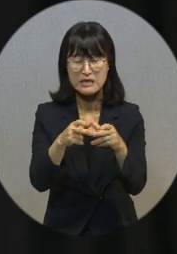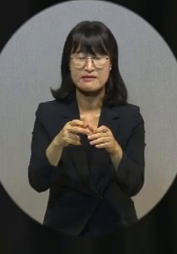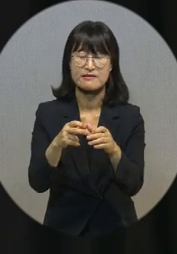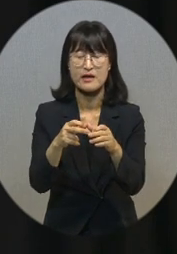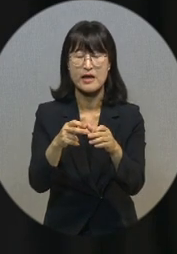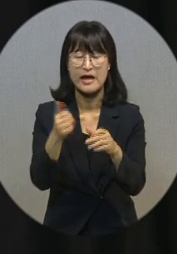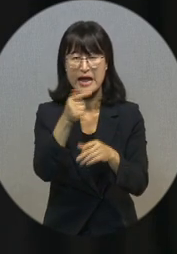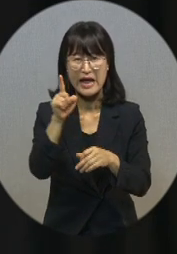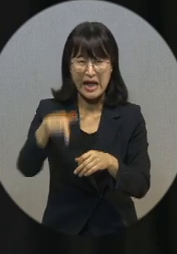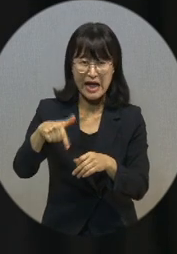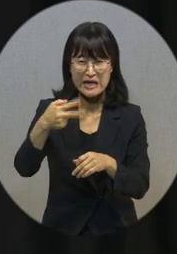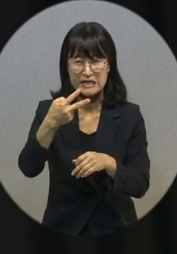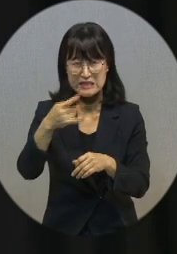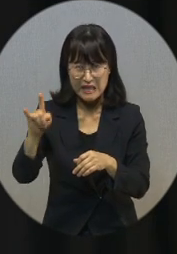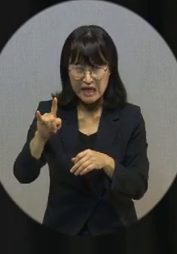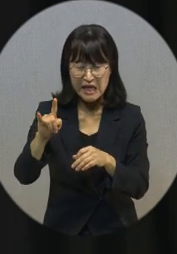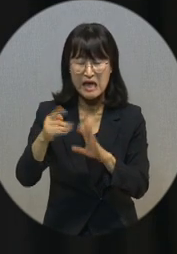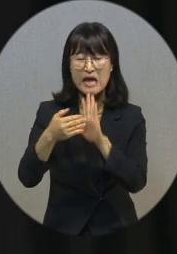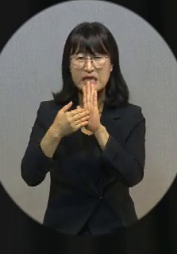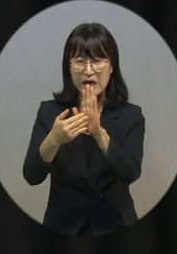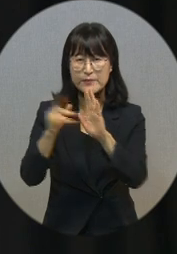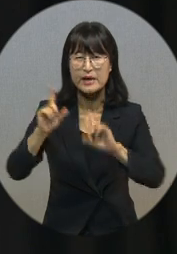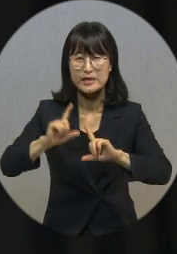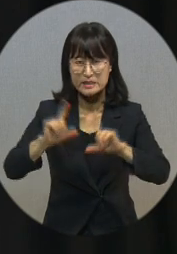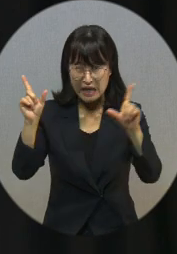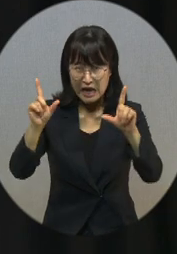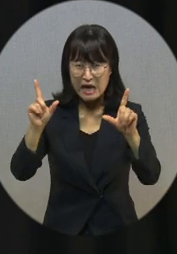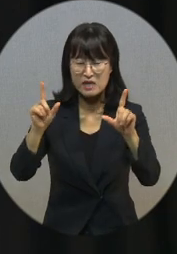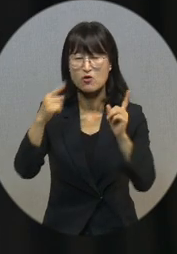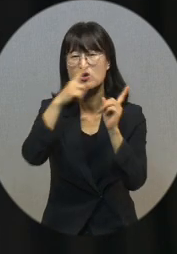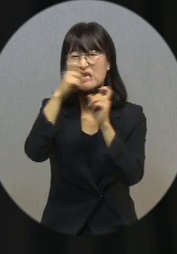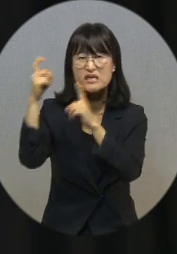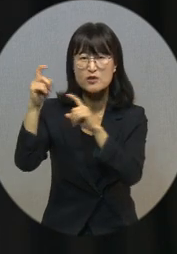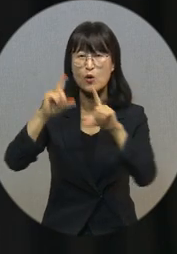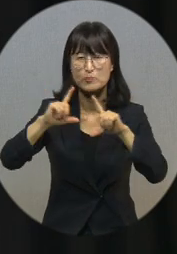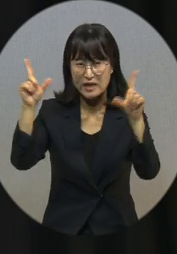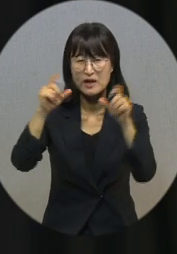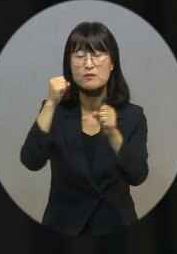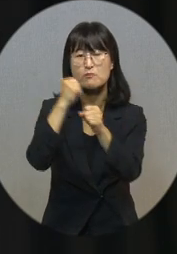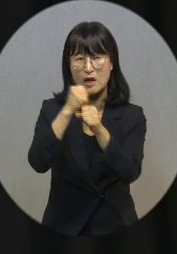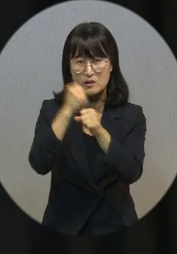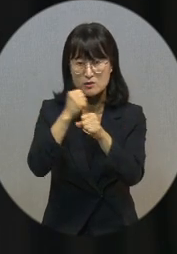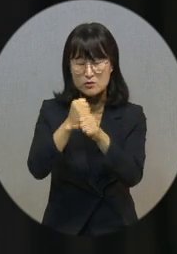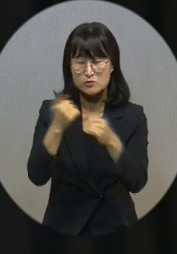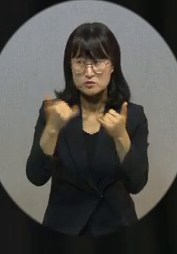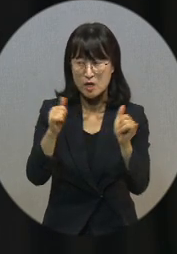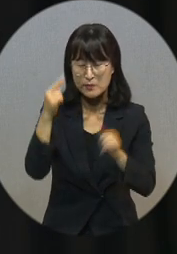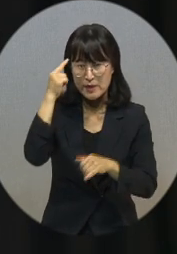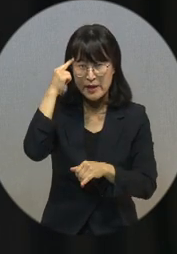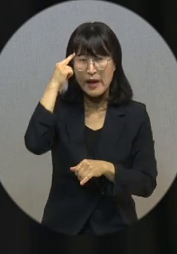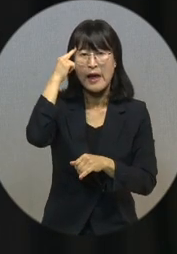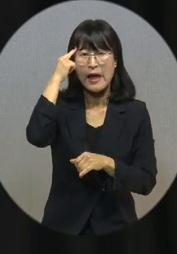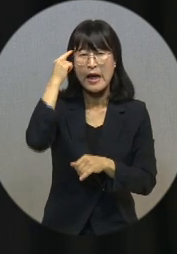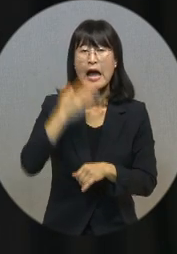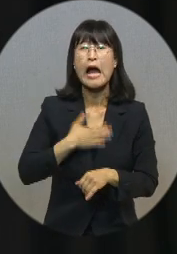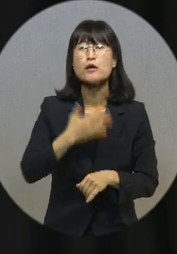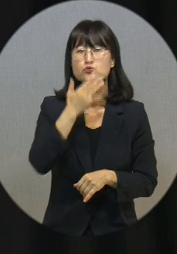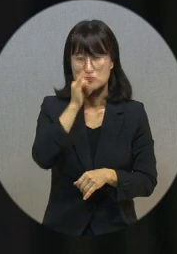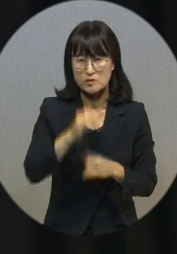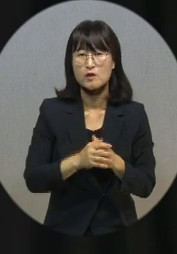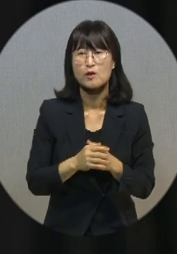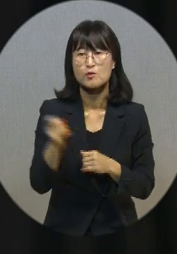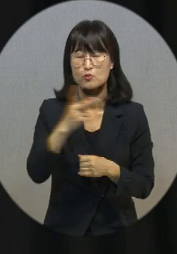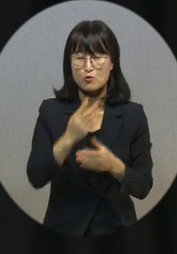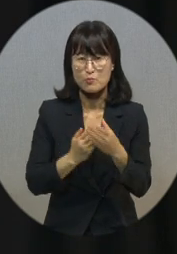법정 기념일로 지정을 해서 네. 또 많은 분들이 이런 부분들의 경각심을 갖고 이런 사례들이 발생하지 않도록